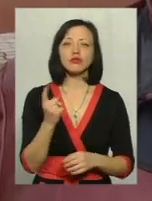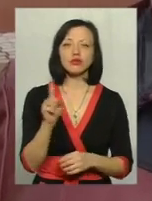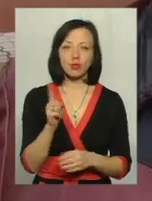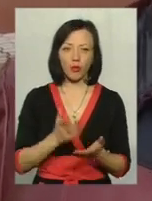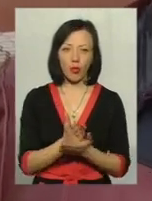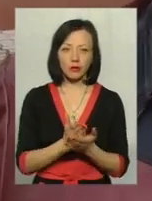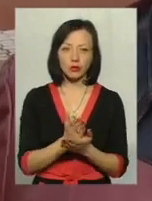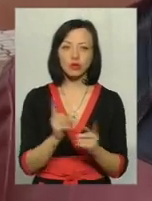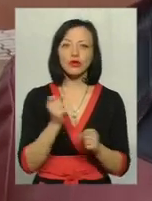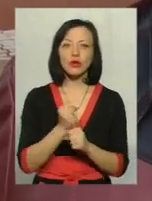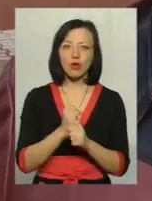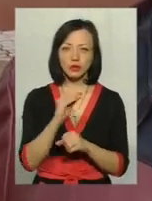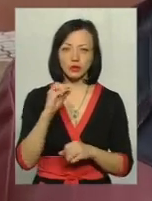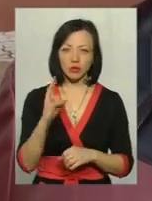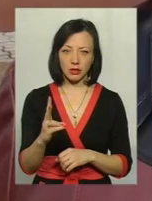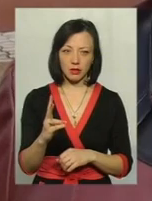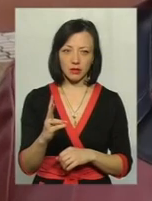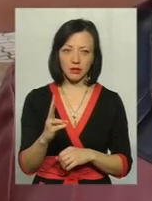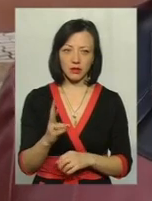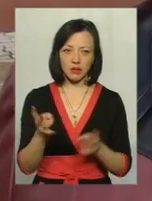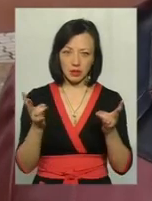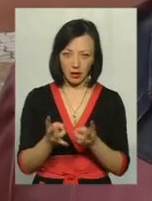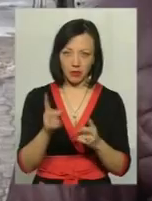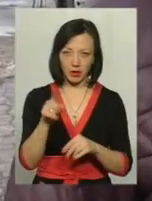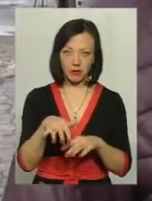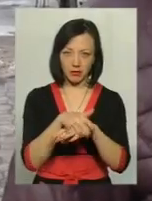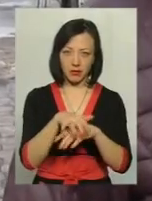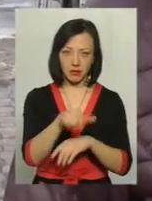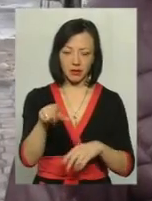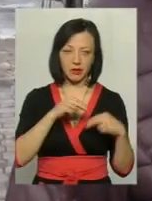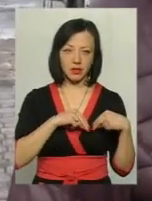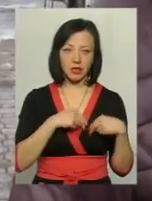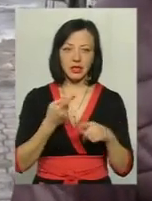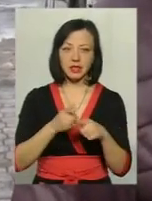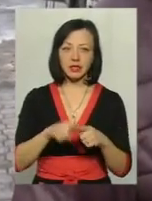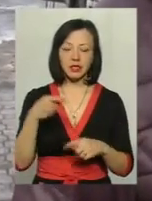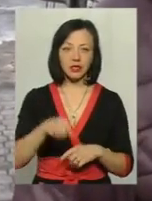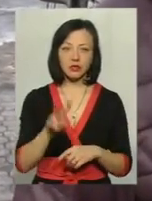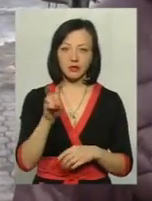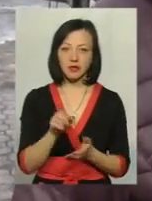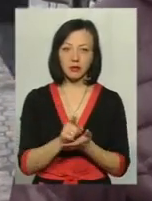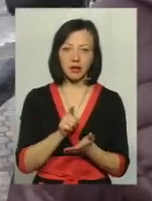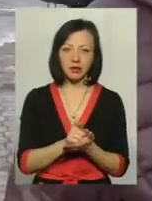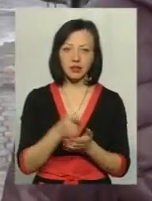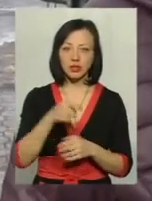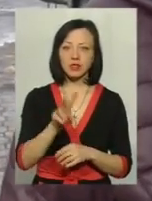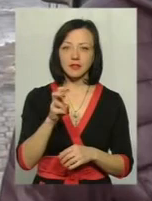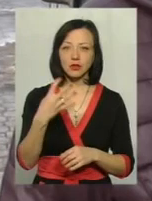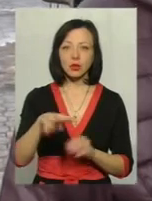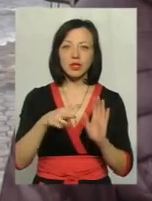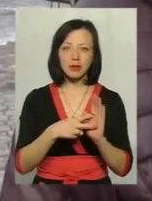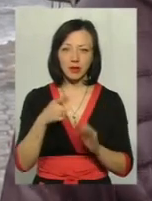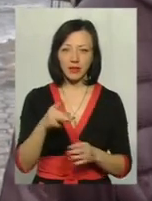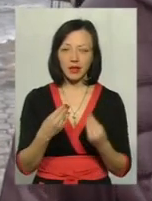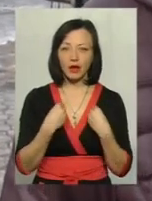послуги? Що вони роблять, ЖЕК? Їх треба там стільки? На тих 1200 пенсій, 1247 гривень, які